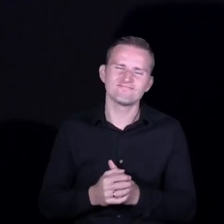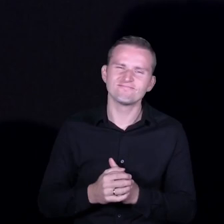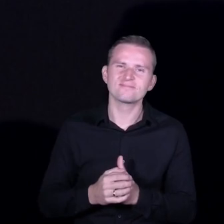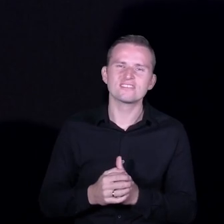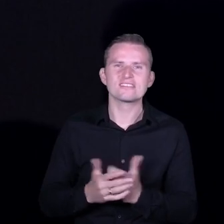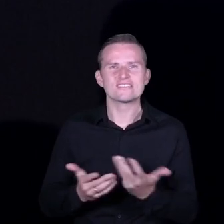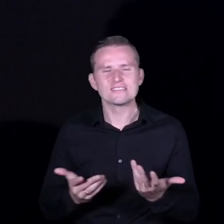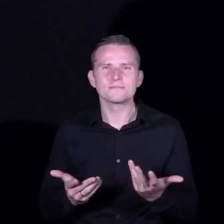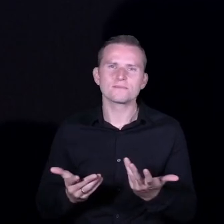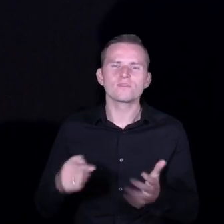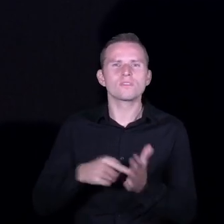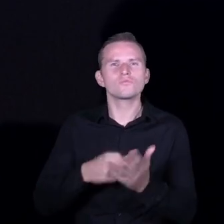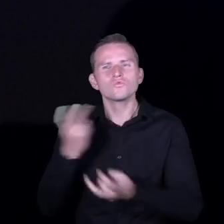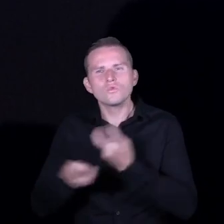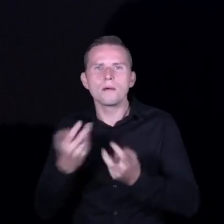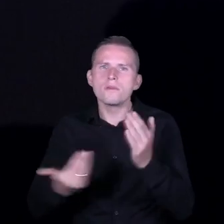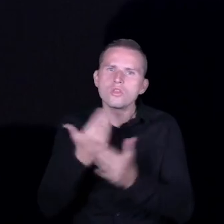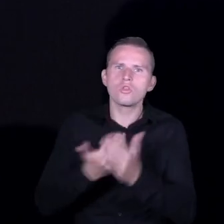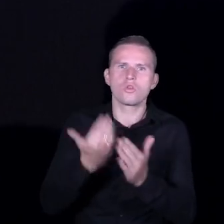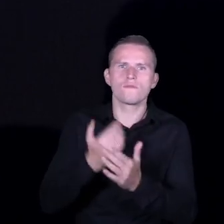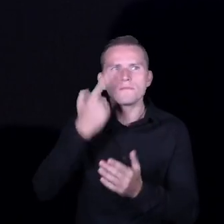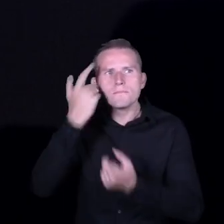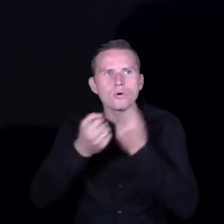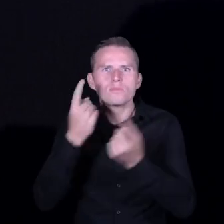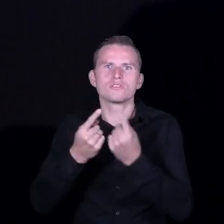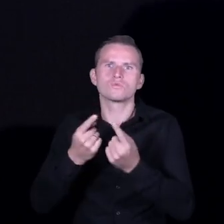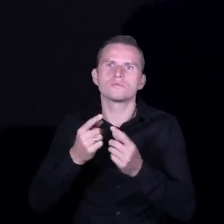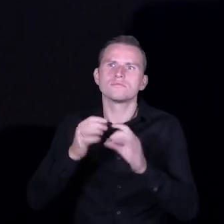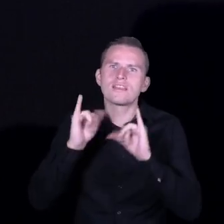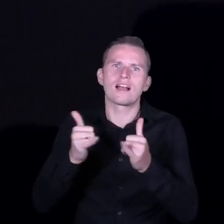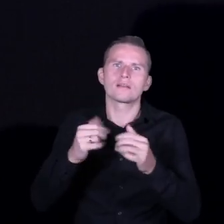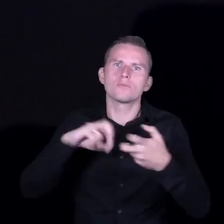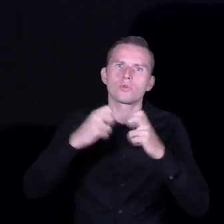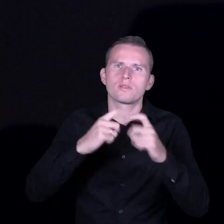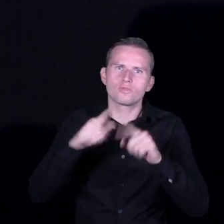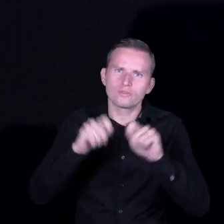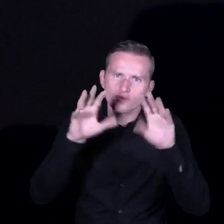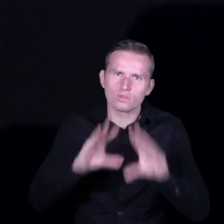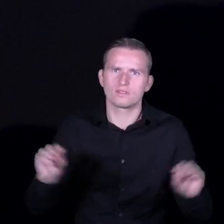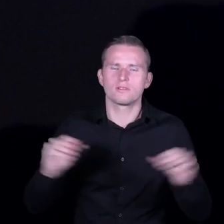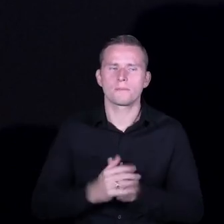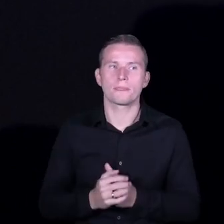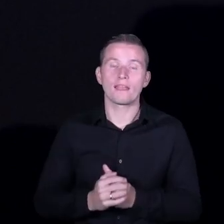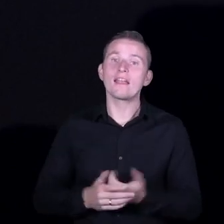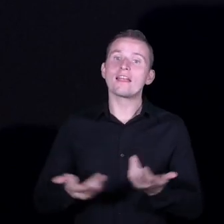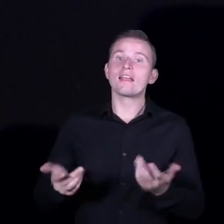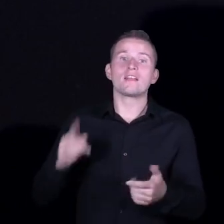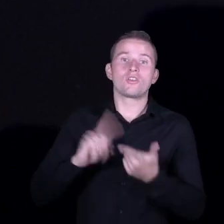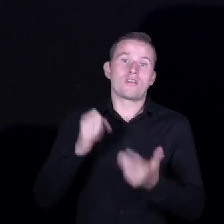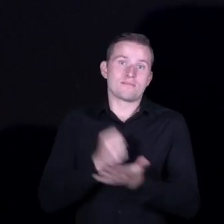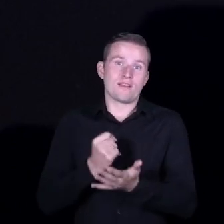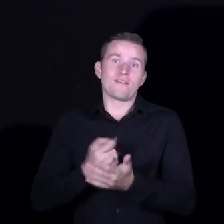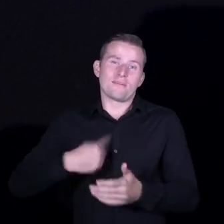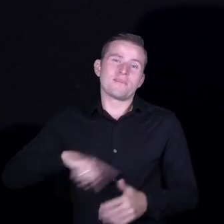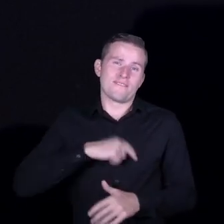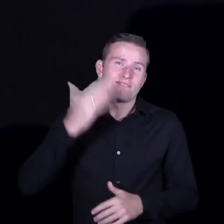jakby szukania nowych rozwiązań. Z drugiej strony wiemy, że w Polakach tkwi